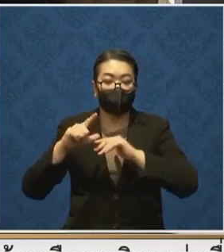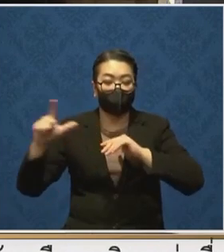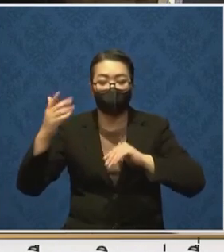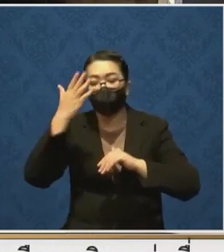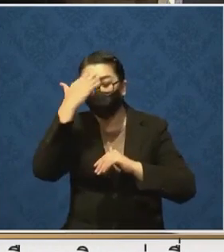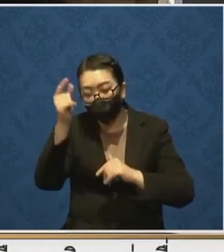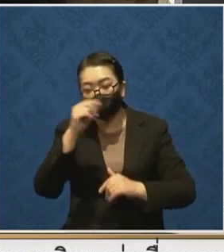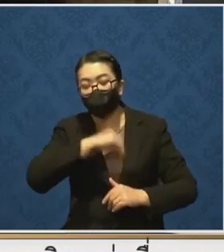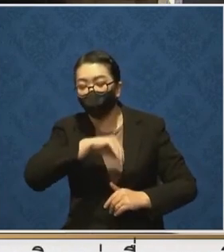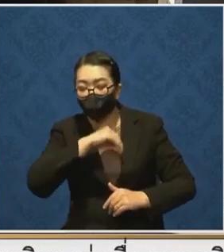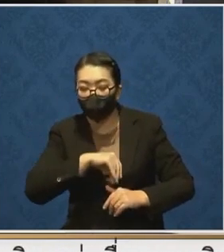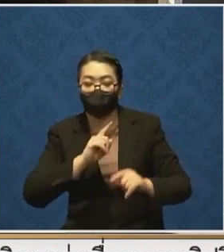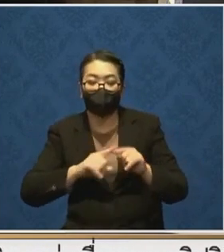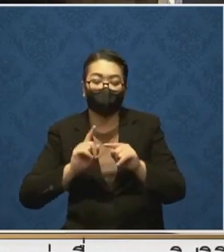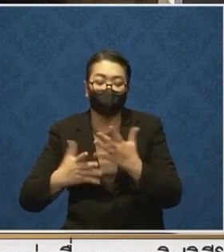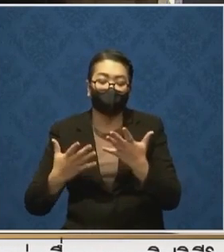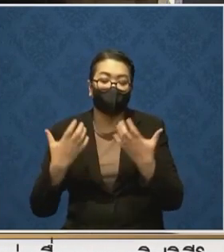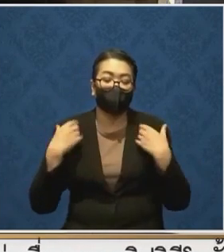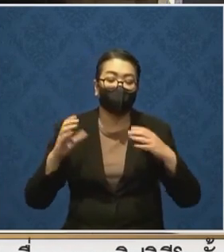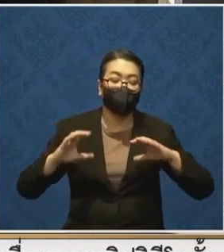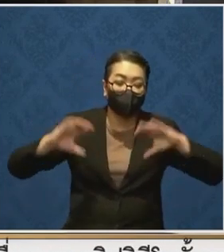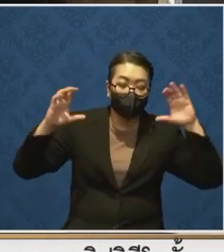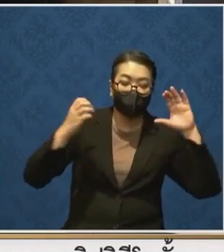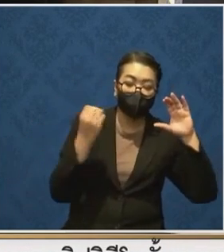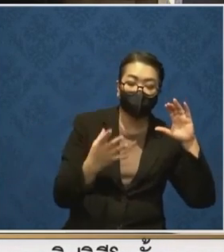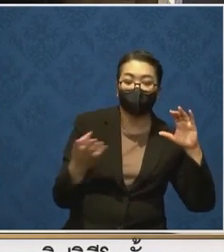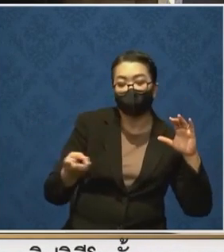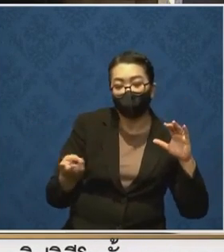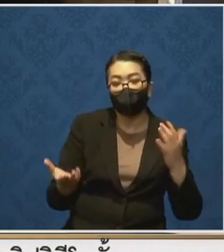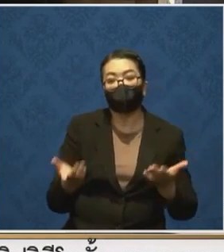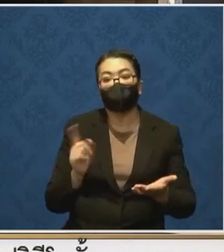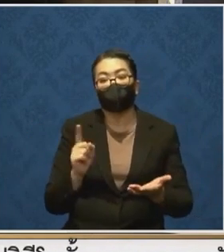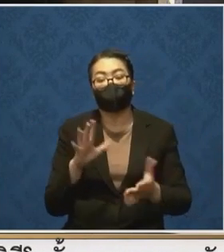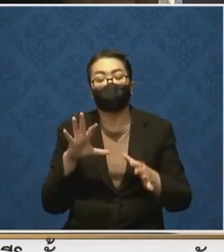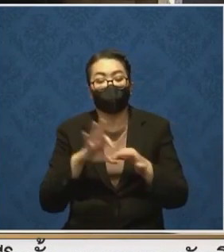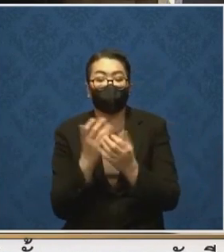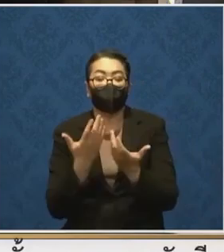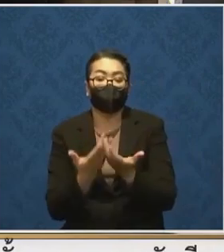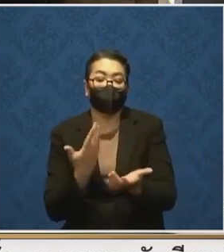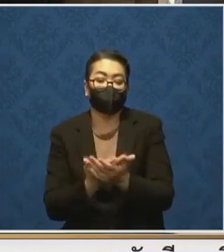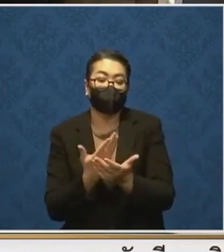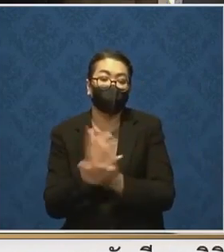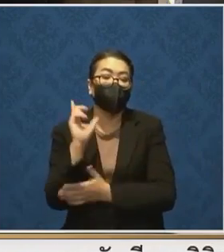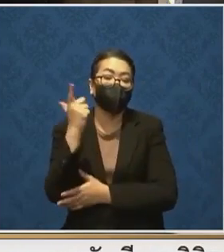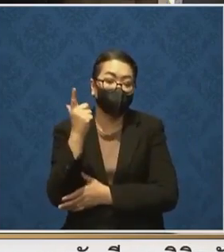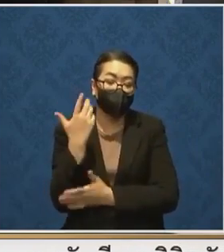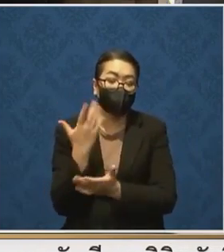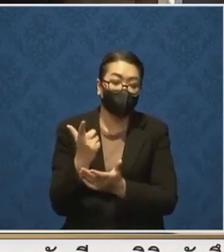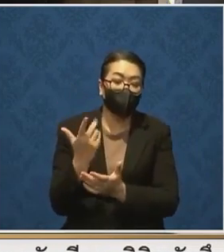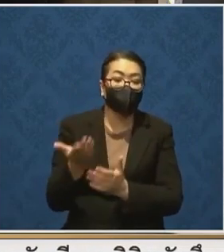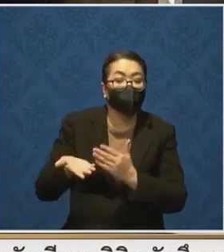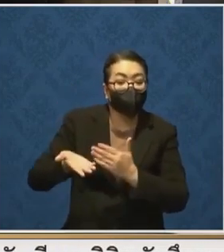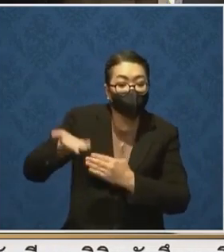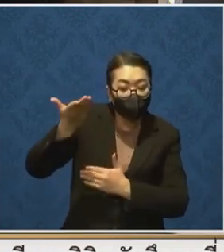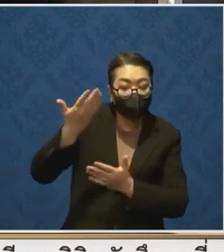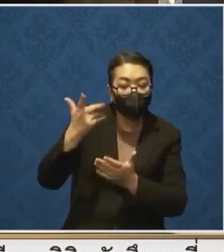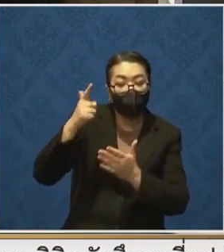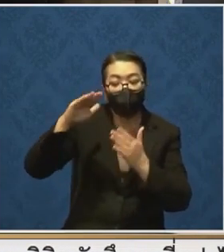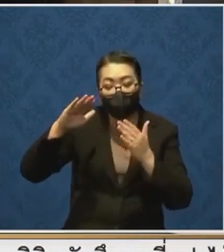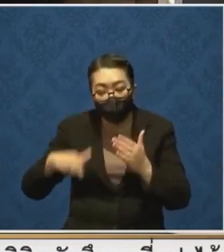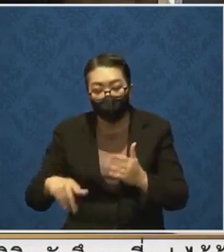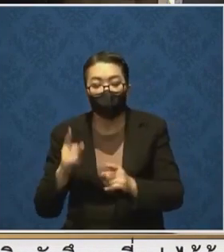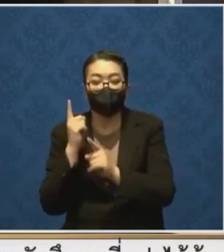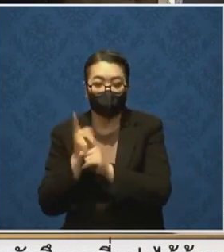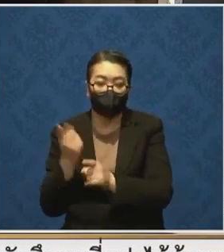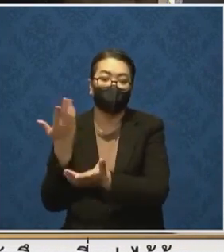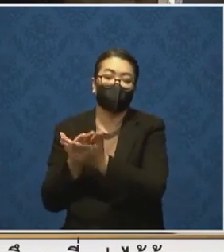าว่าค่าภาคหรวงจะมากหรอน้อย Situation ขึ้นอยู่กบูลค่าทองคำในขณะนั้ด้วยCI ฉต้ขอขบคณรั